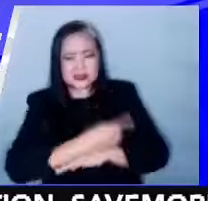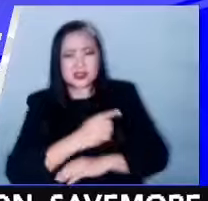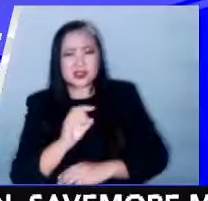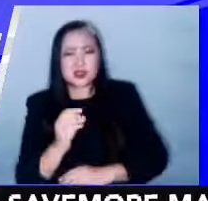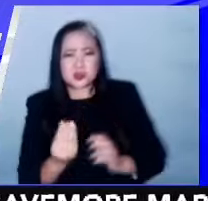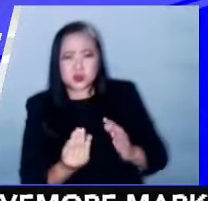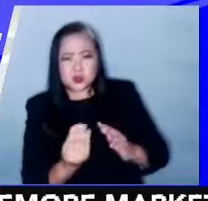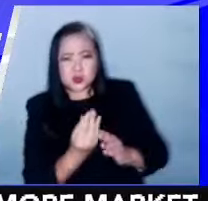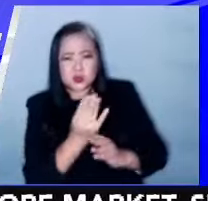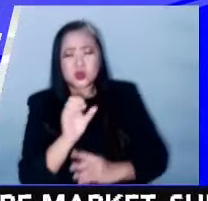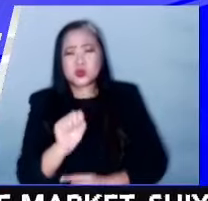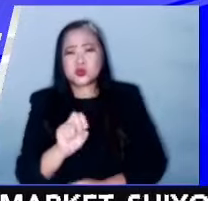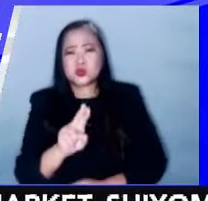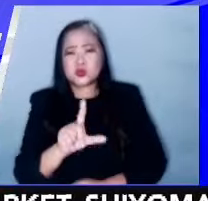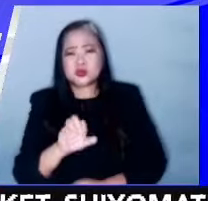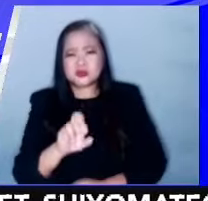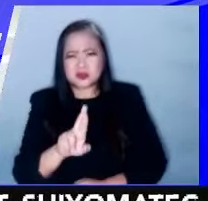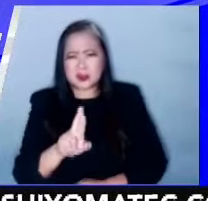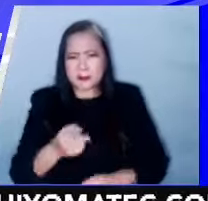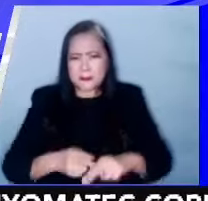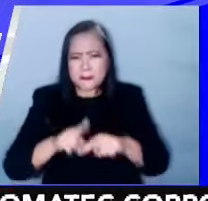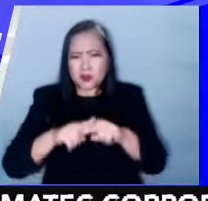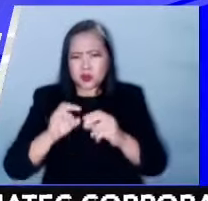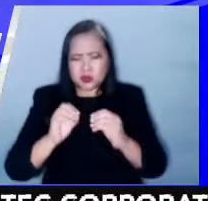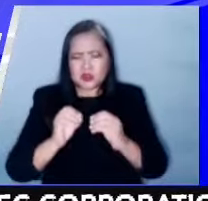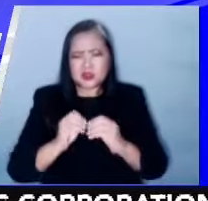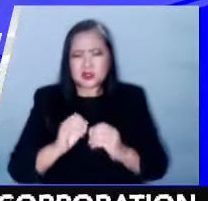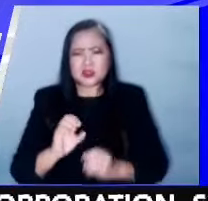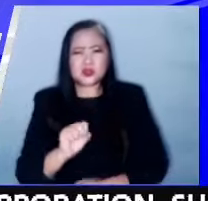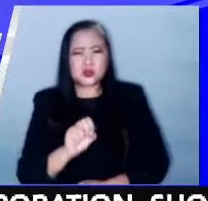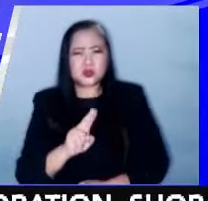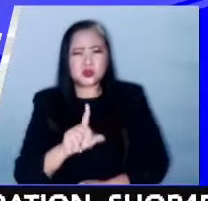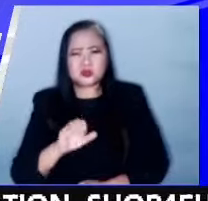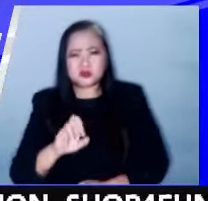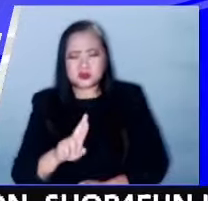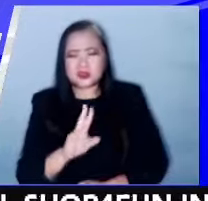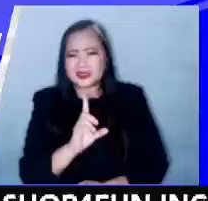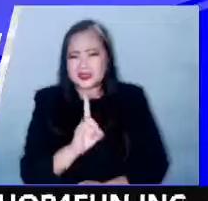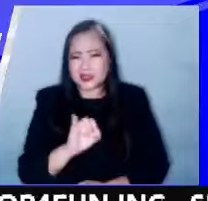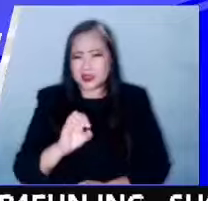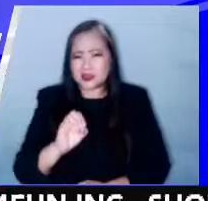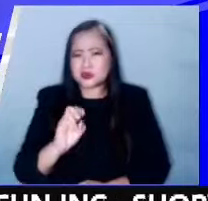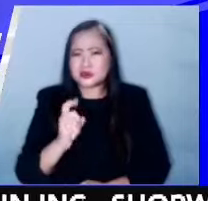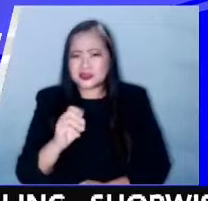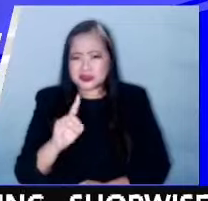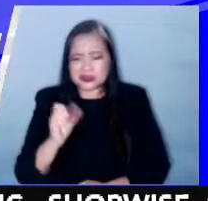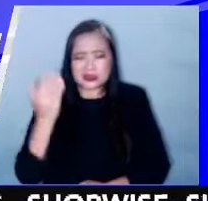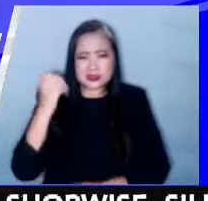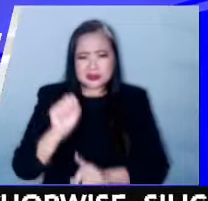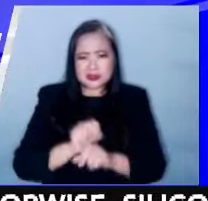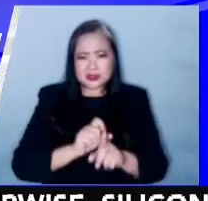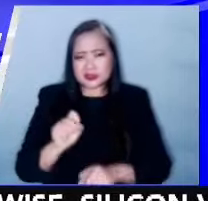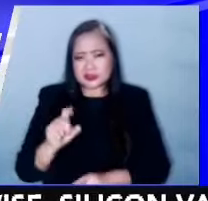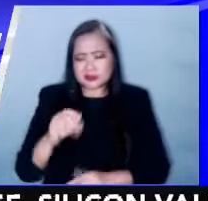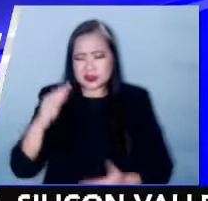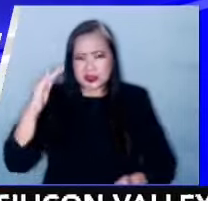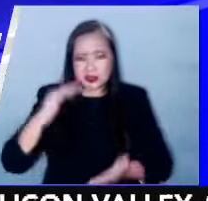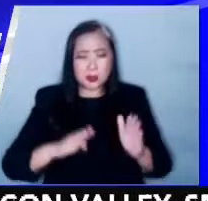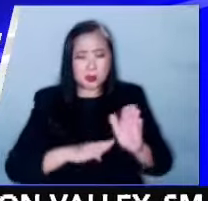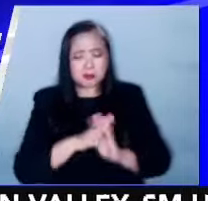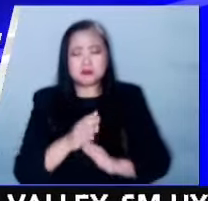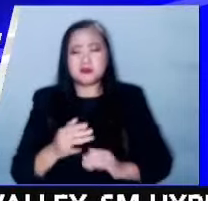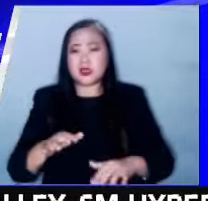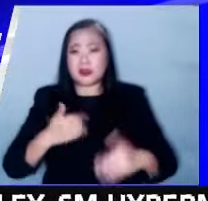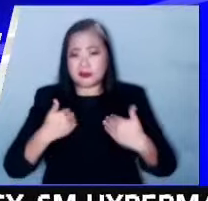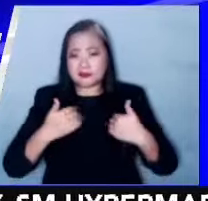11,500 per day of sulfur dioxide noong September 11 mhm may mga naitala pa rin tayong mga volcanic earthquakes kahapon nakapagtala